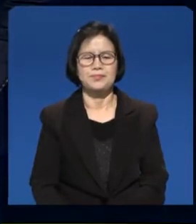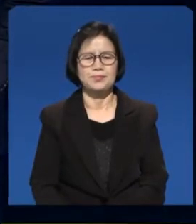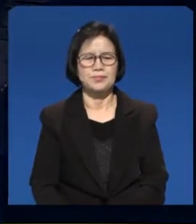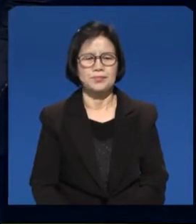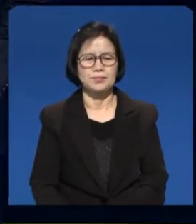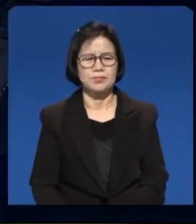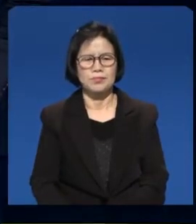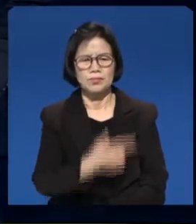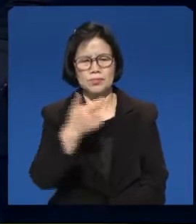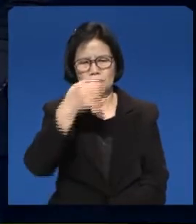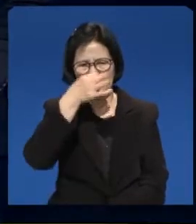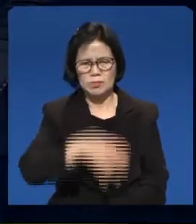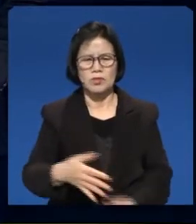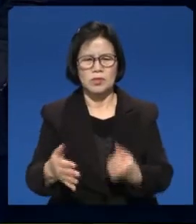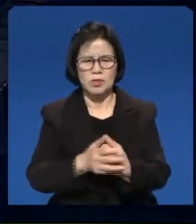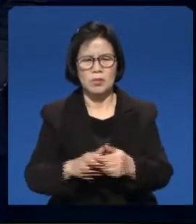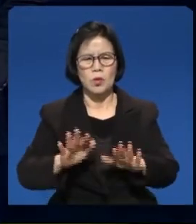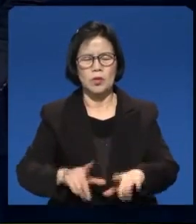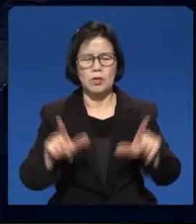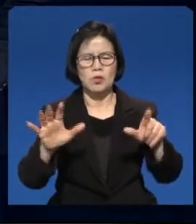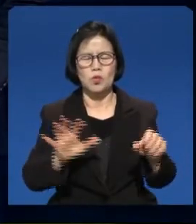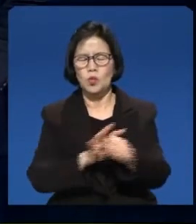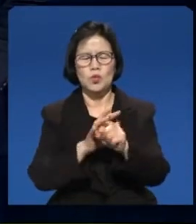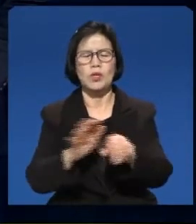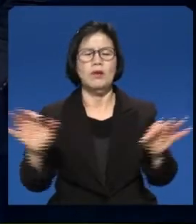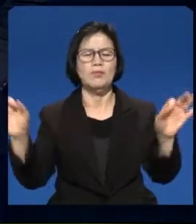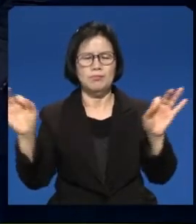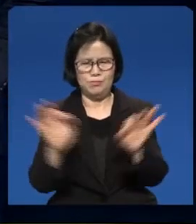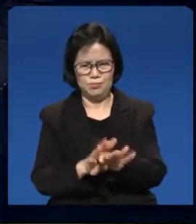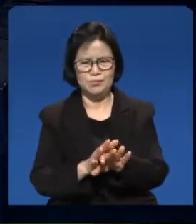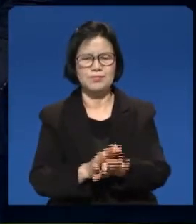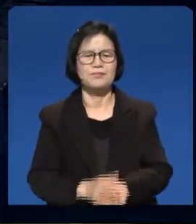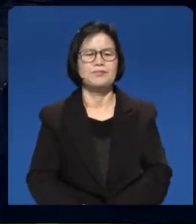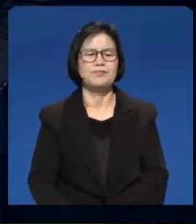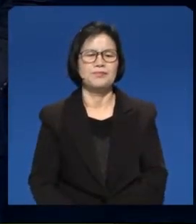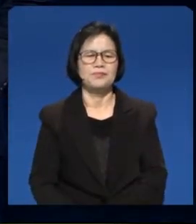너무 힘들었기 때문에 올해는 그래도 빨리 코로나가 없어지고